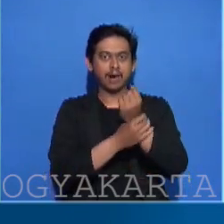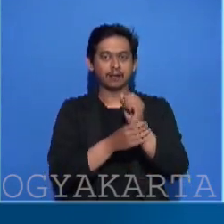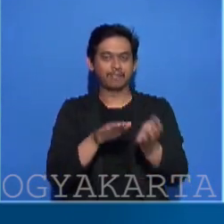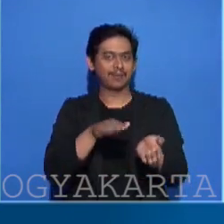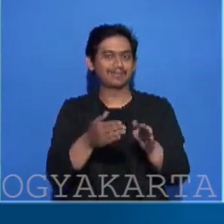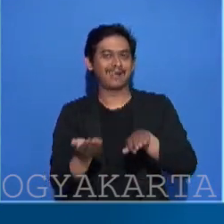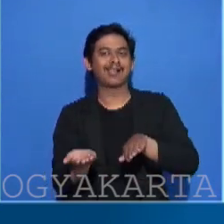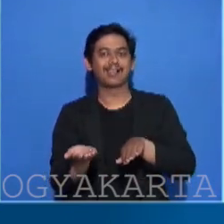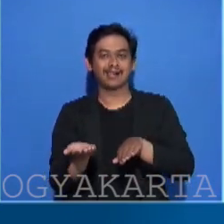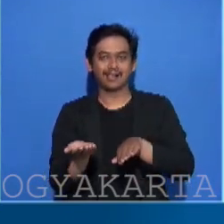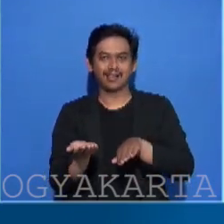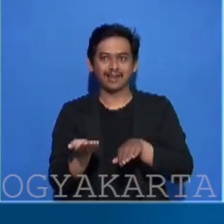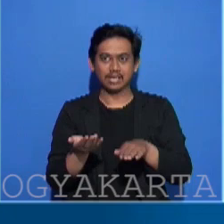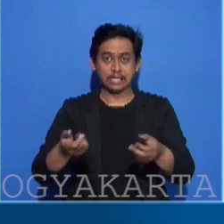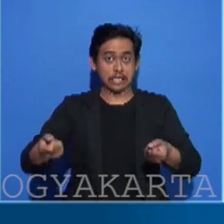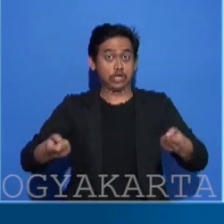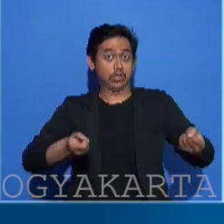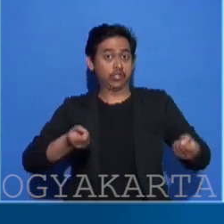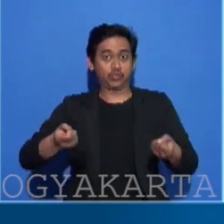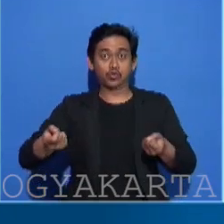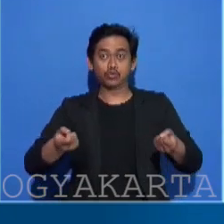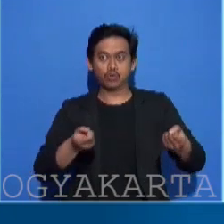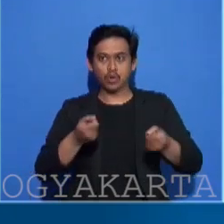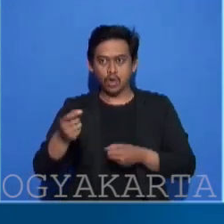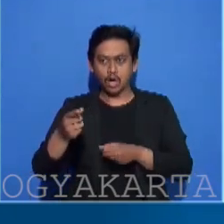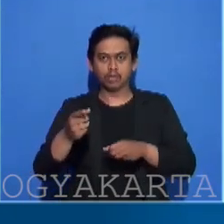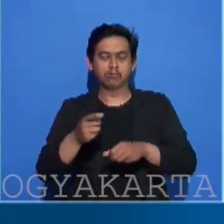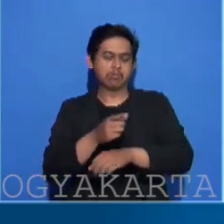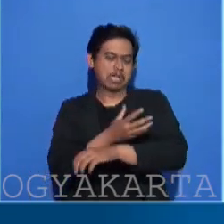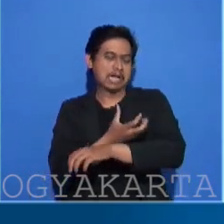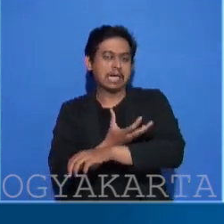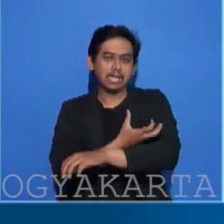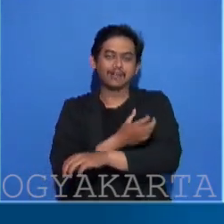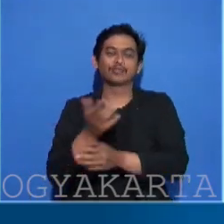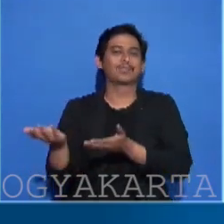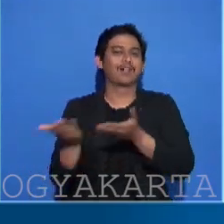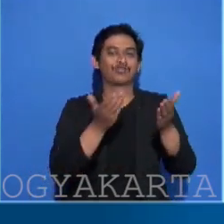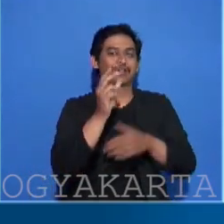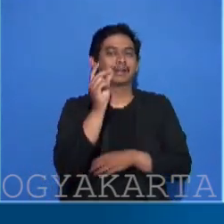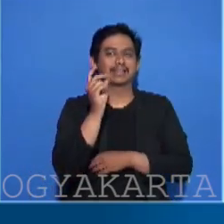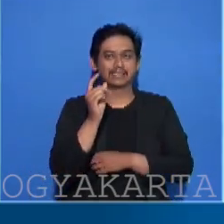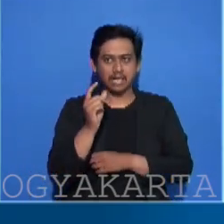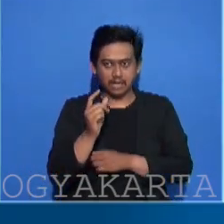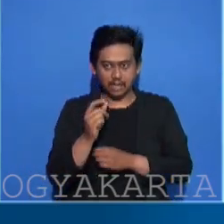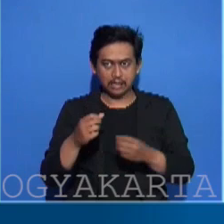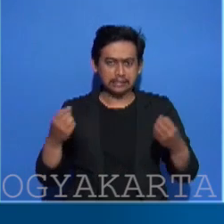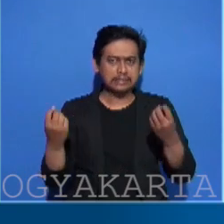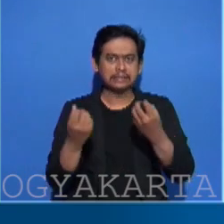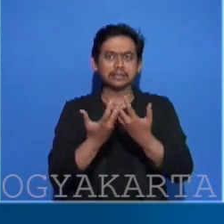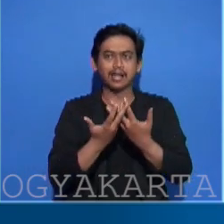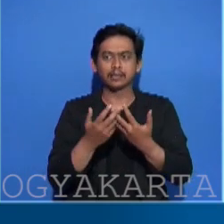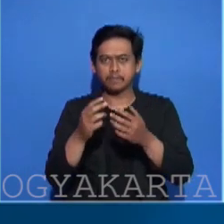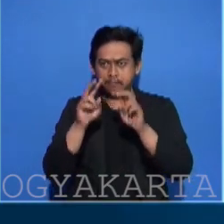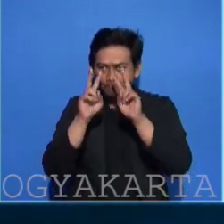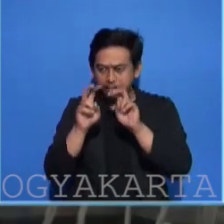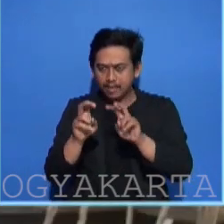sedangkan pengemudi truk naas mengalami luka dan dibawa ke rumah sakit peristiwa kecelakaan ini masih dalam penyelidikan